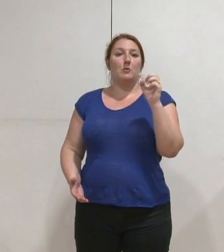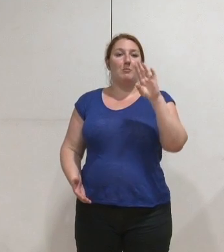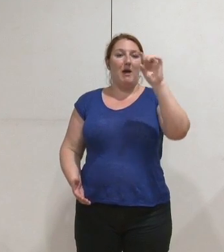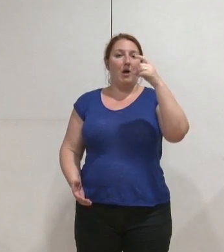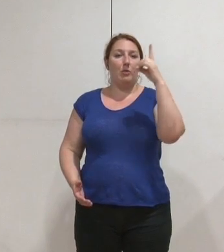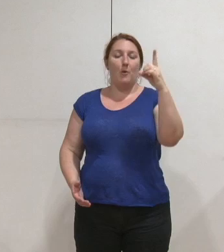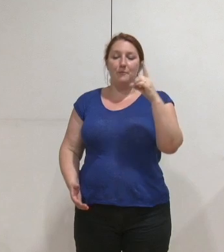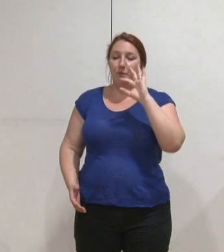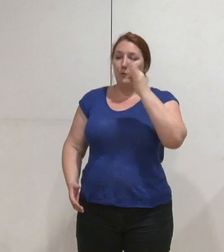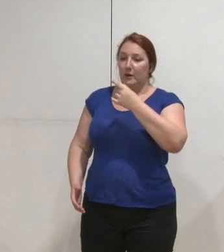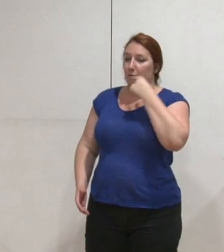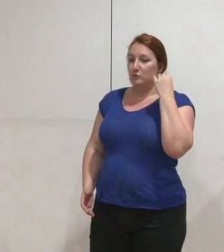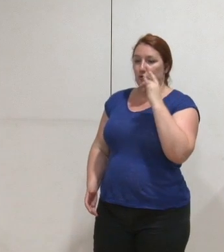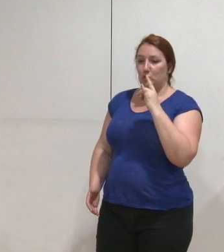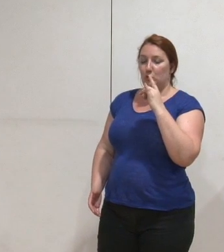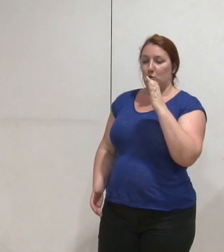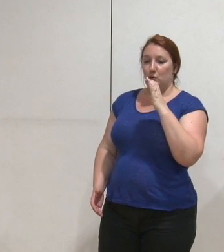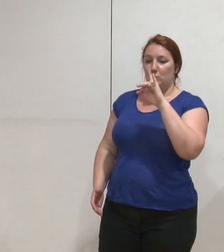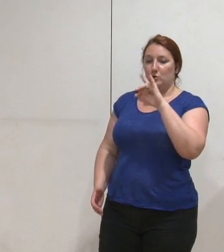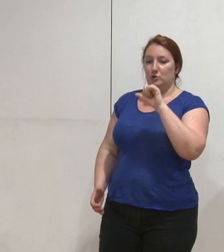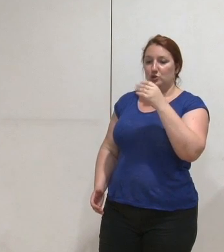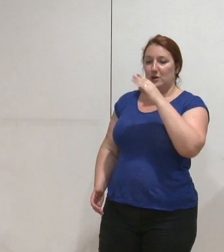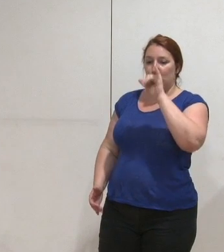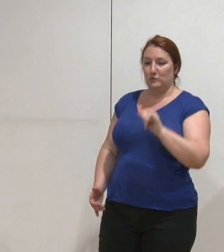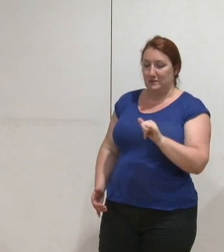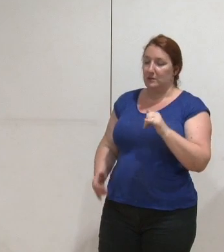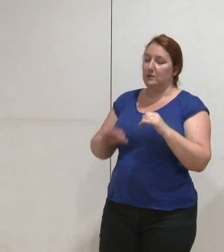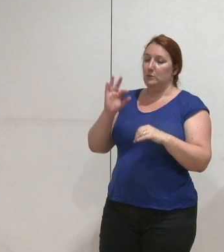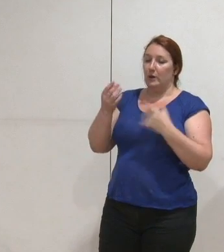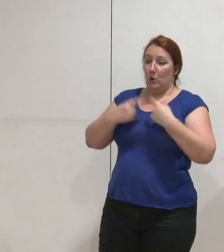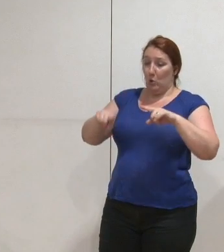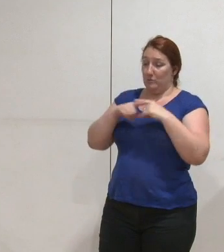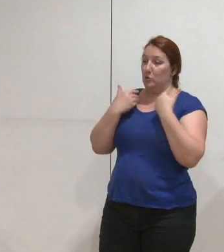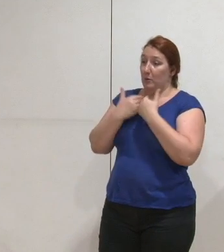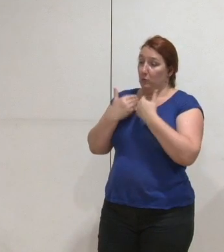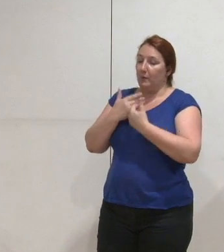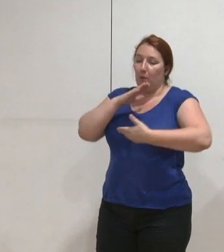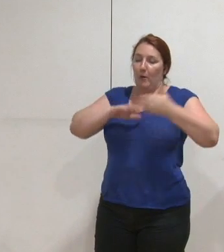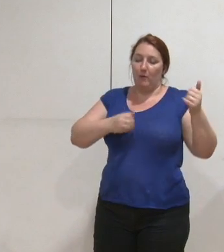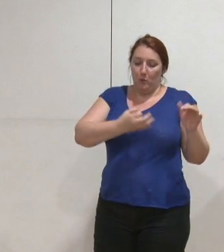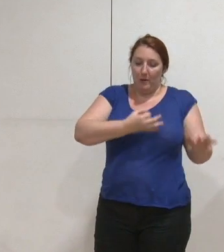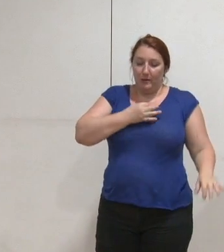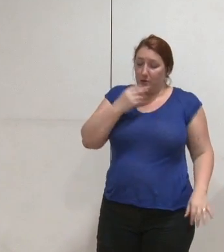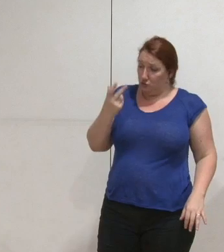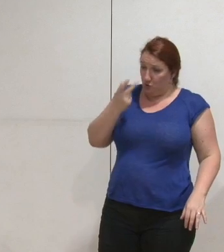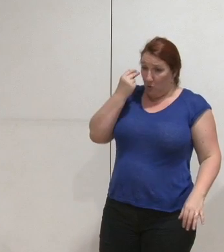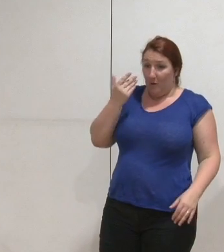monsieur oui j'ai j'ai on m'a fait part effectivement de votre demande en commission et je je comprends votre demande il se trouve que le travail qui a été